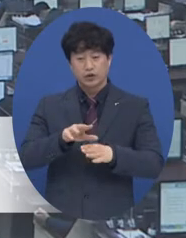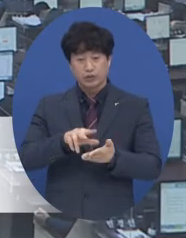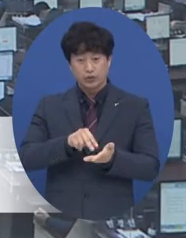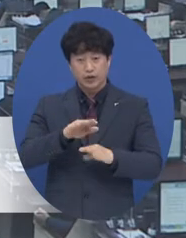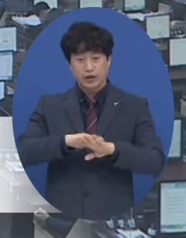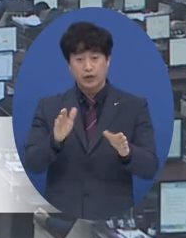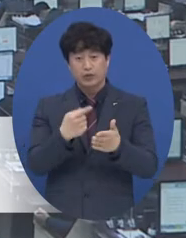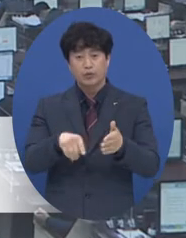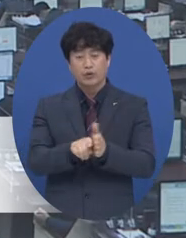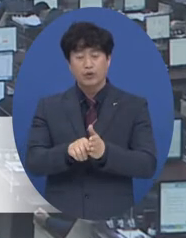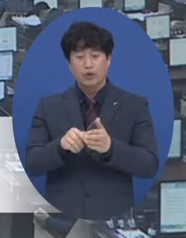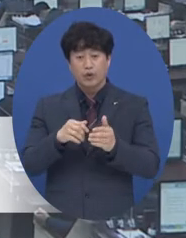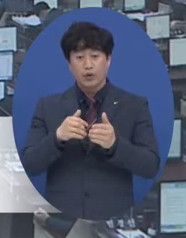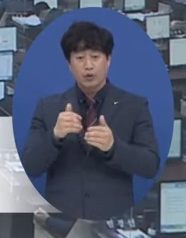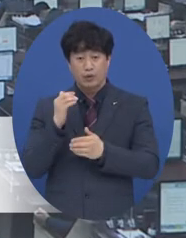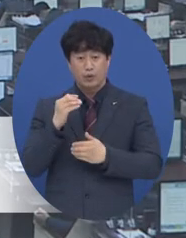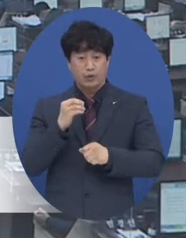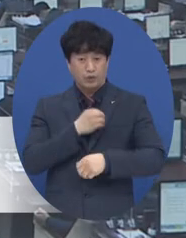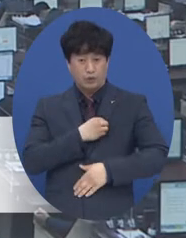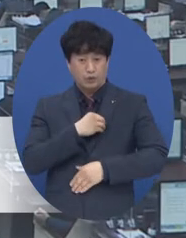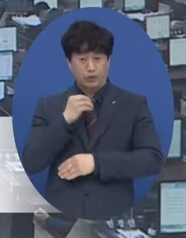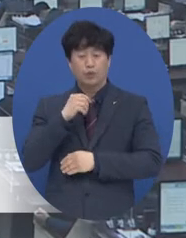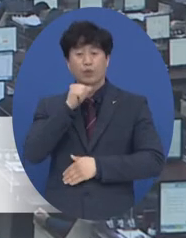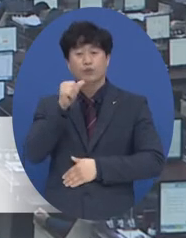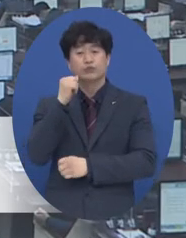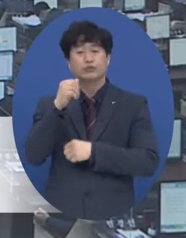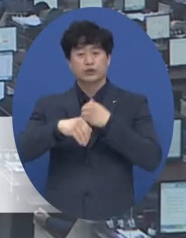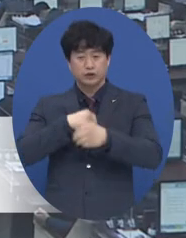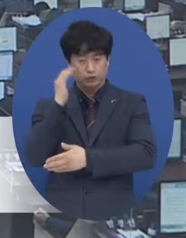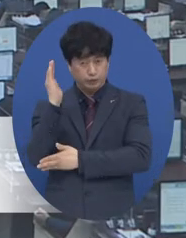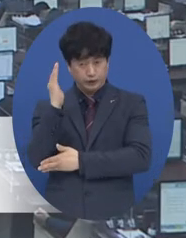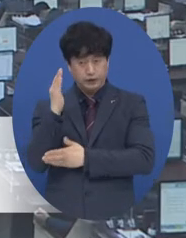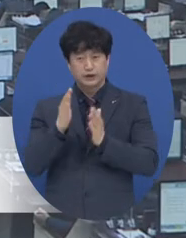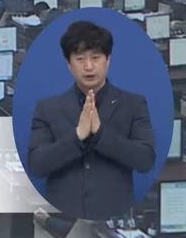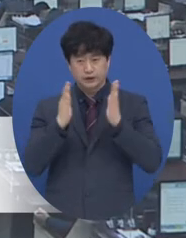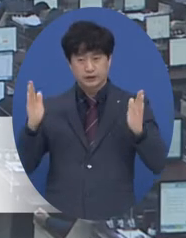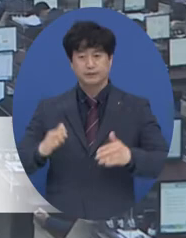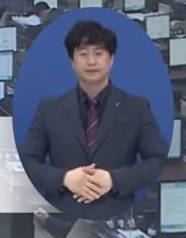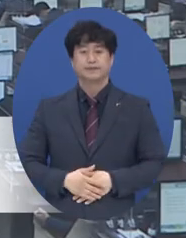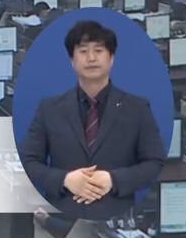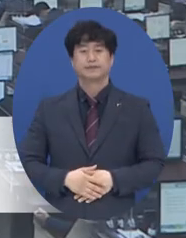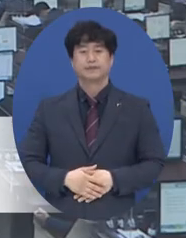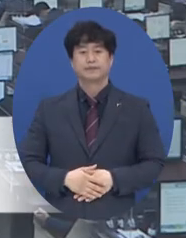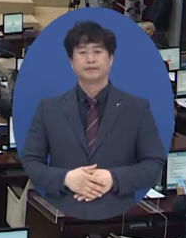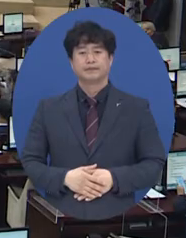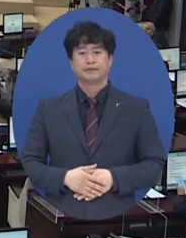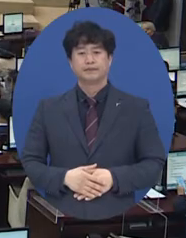의원들의 5분자유발언 이 진행됐습니다 구형 술 기자가 취재했습니다